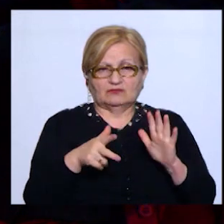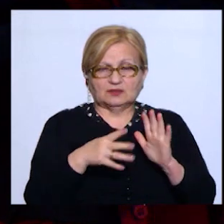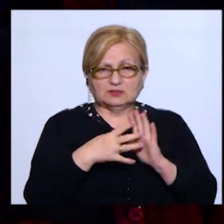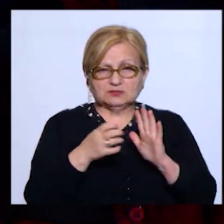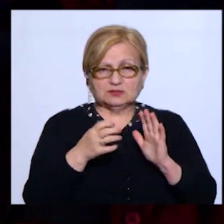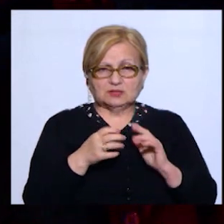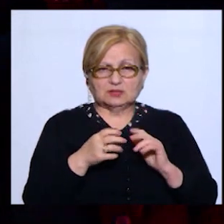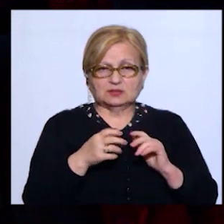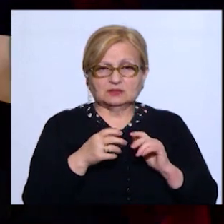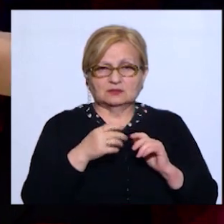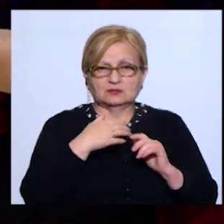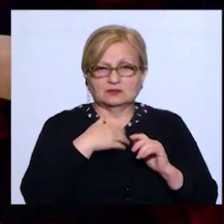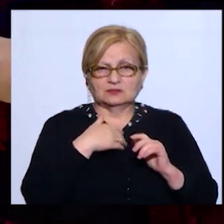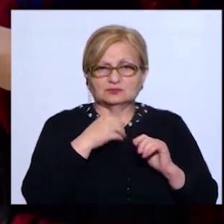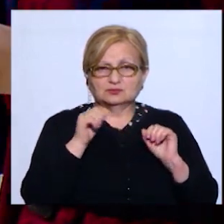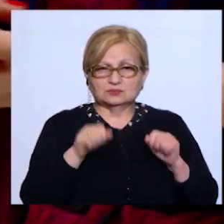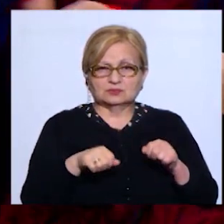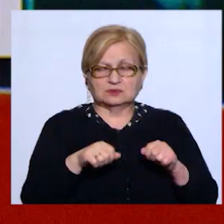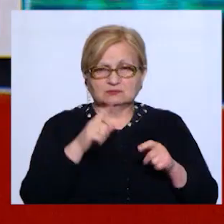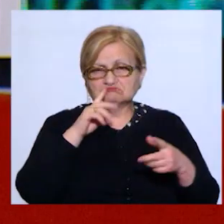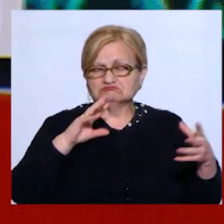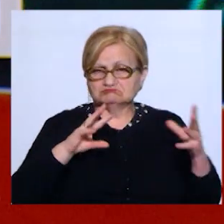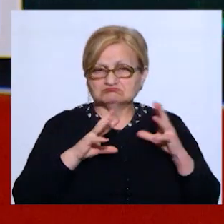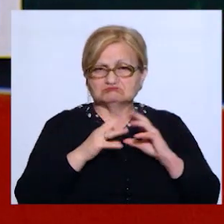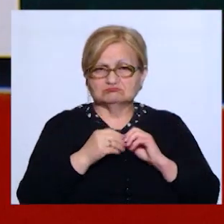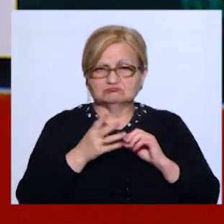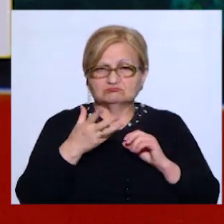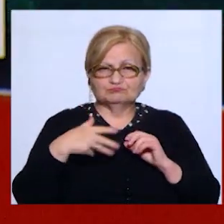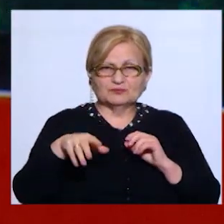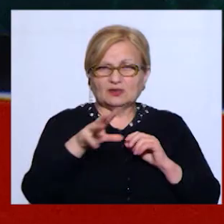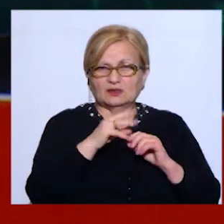ლარი. ანუ ჩვენ შეგვიძლია ამით დავასკვნოთ, რომ ესე იგი ყველაზე